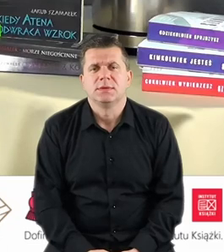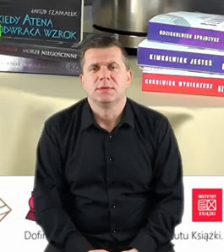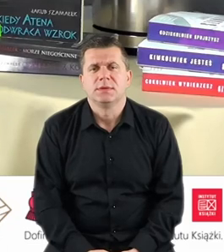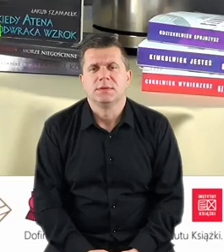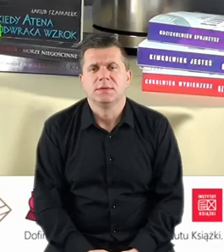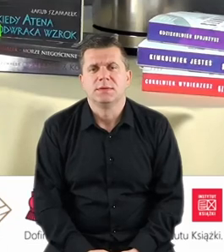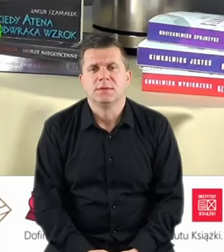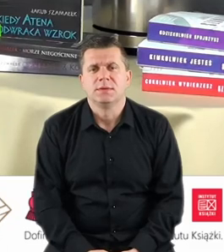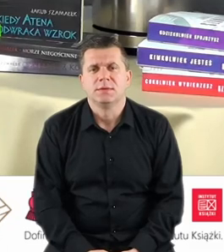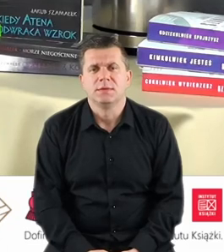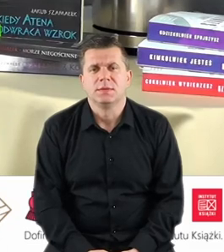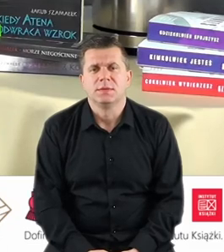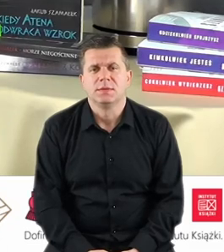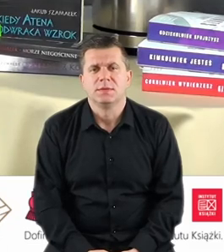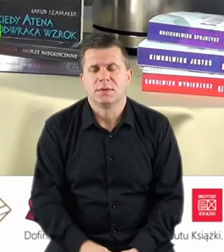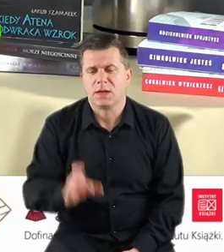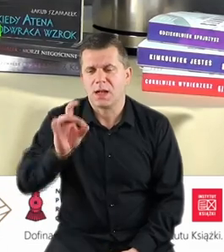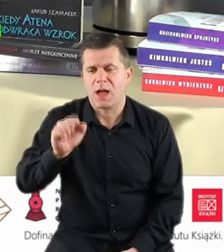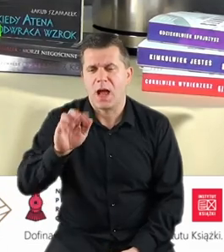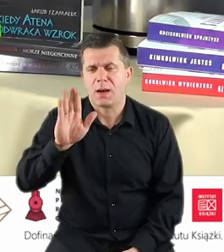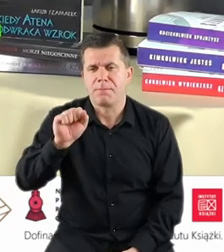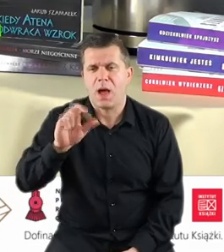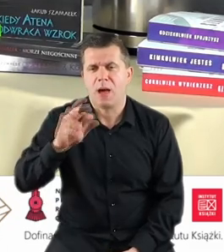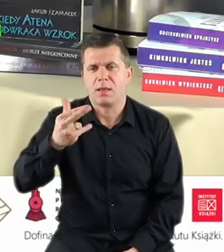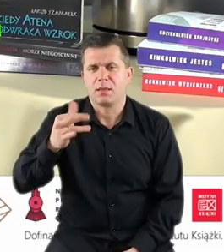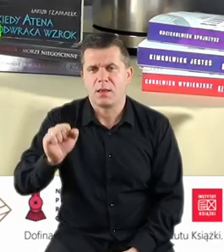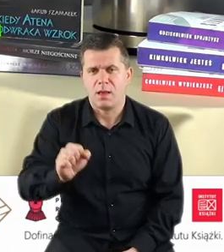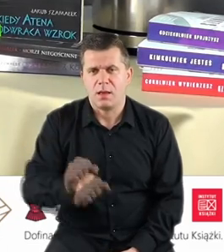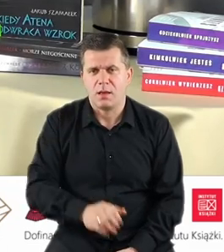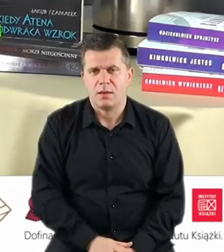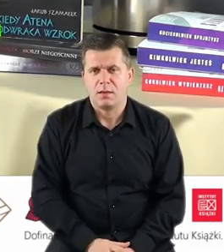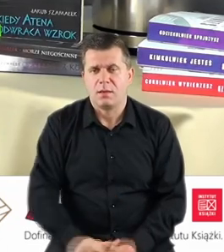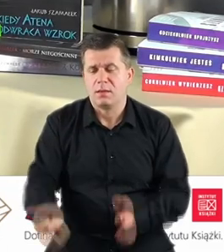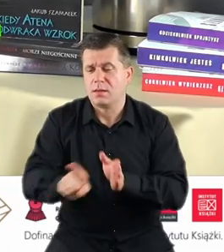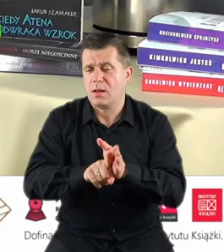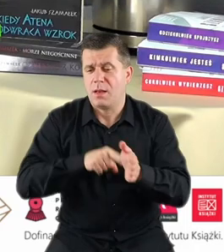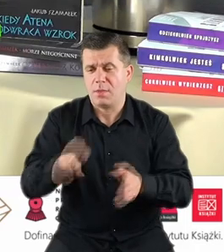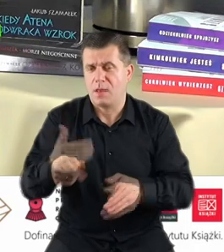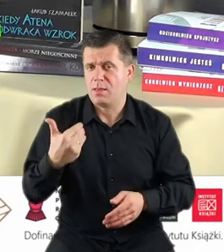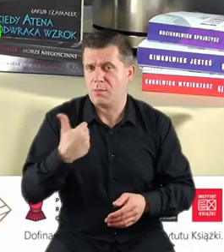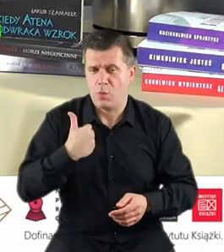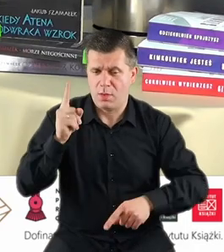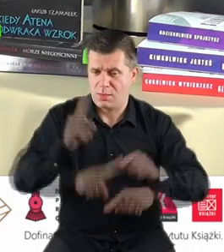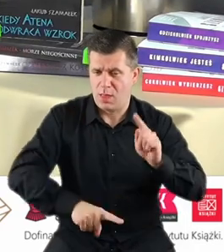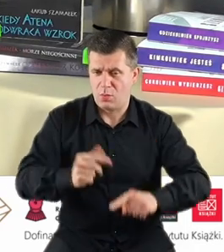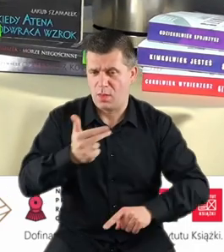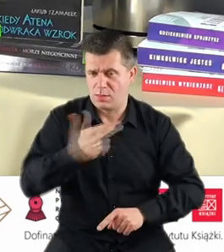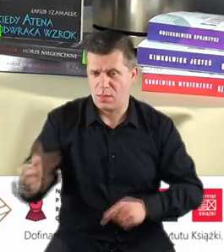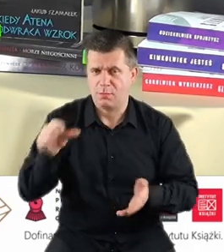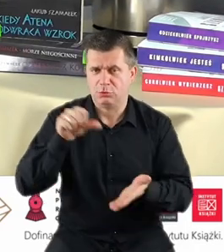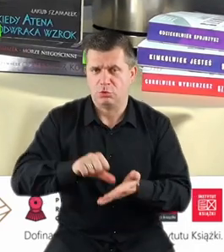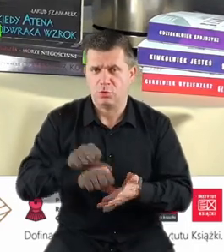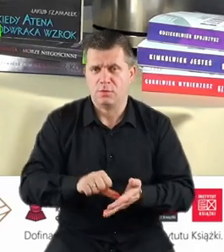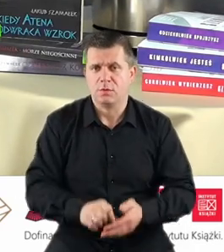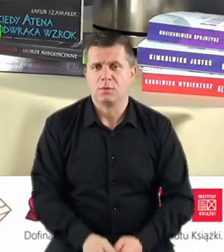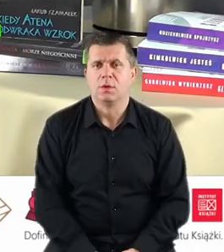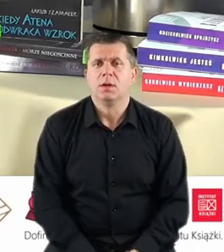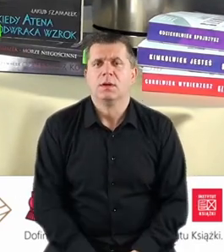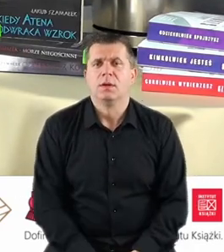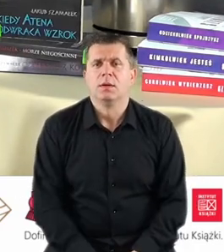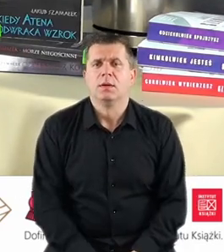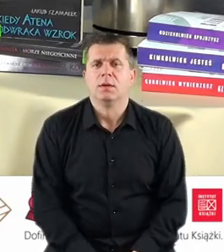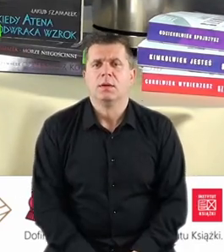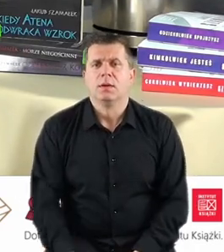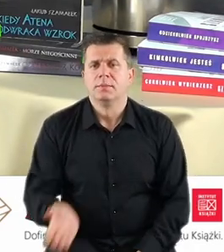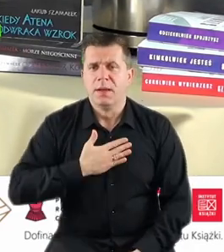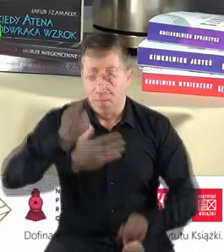ewentualnie, nie wiem, jeszcze garbarnia. Także to nie był wcale dla mnie naturalny temat, naturalne środowisko i ja bardzo długo żyłem w